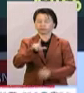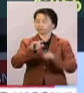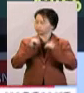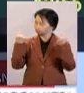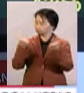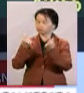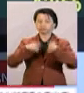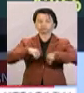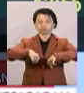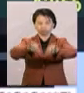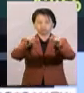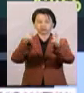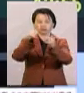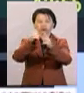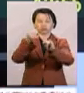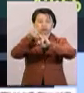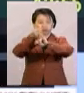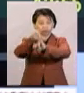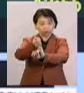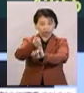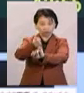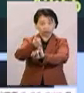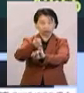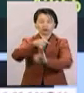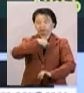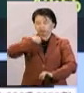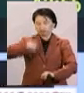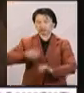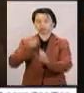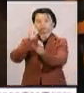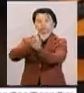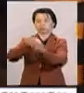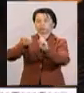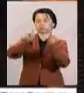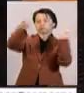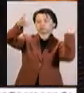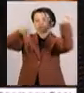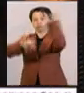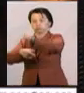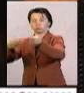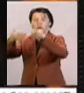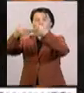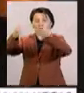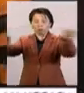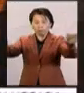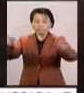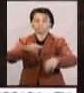meneruskan perjalanan mereka ke Shanghai, China untuk menyertai kejohanan squash terbuka China.